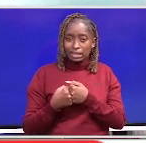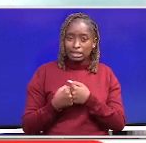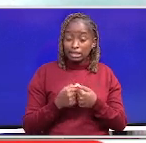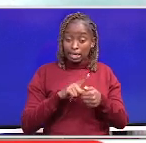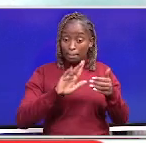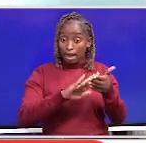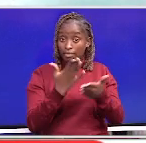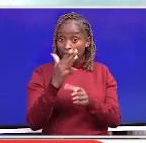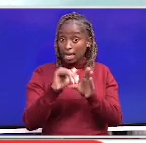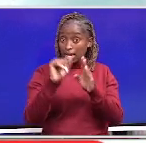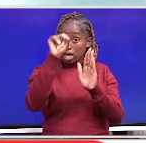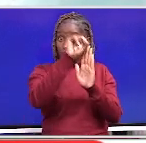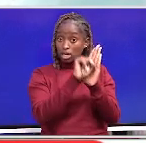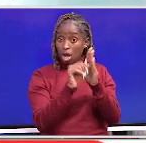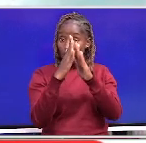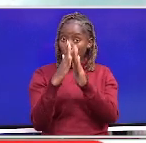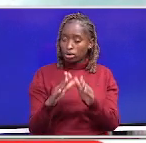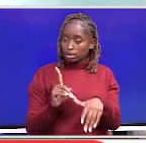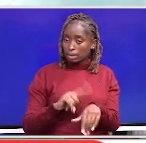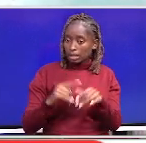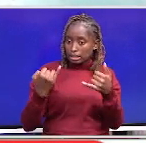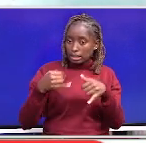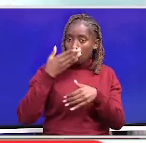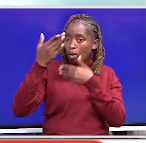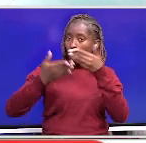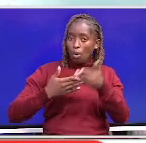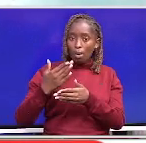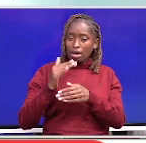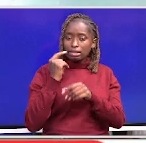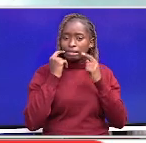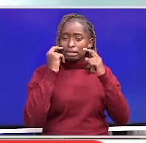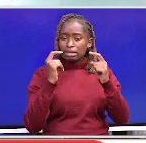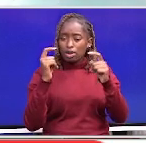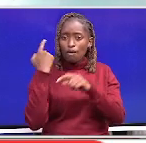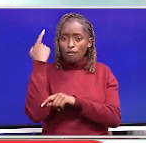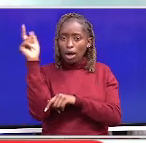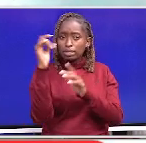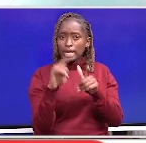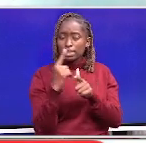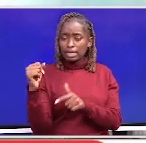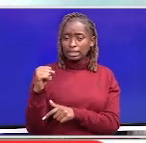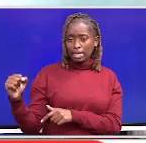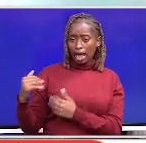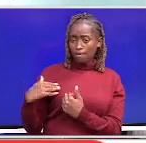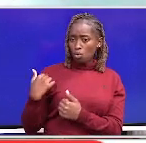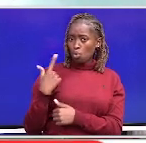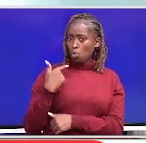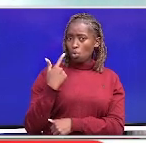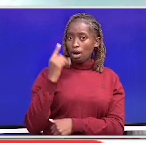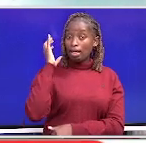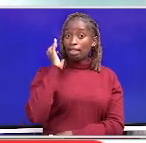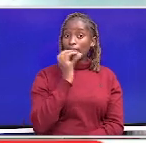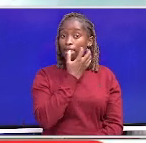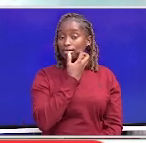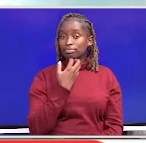House, wakati unatubu dhambi za Wakenya, kando yako umuone Jomo Kenyatta. Tubu